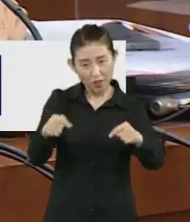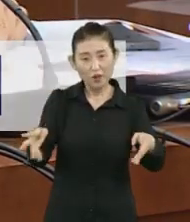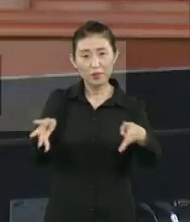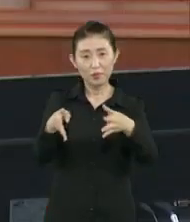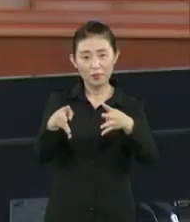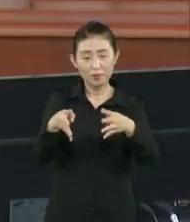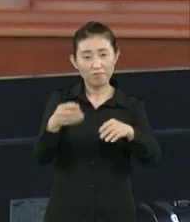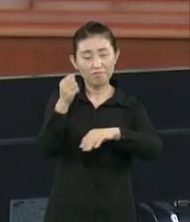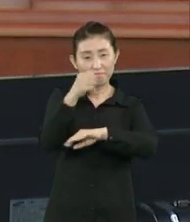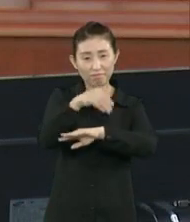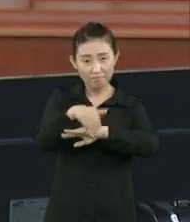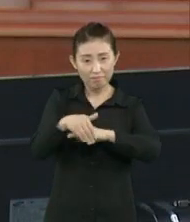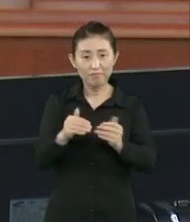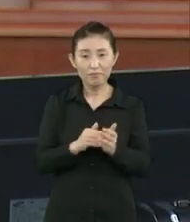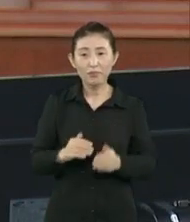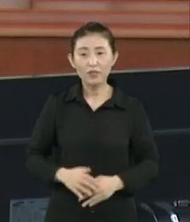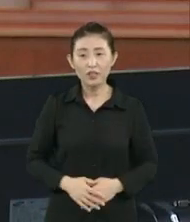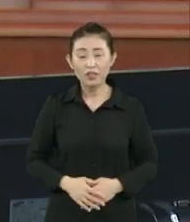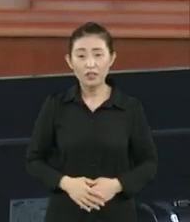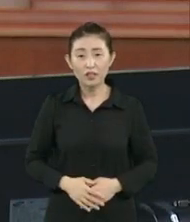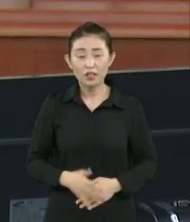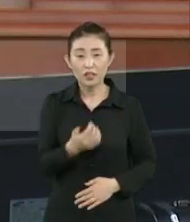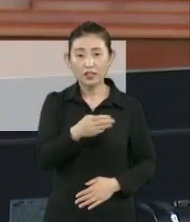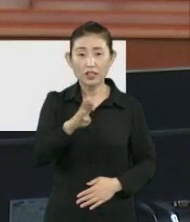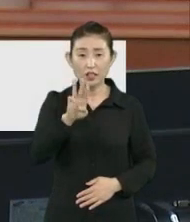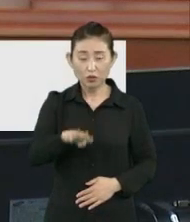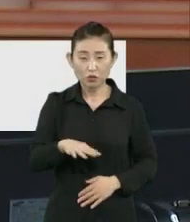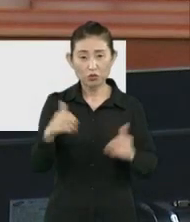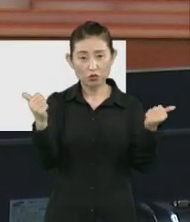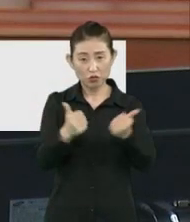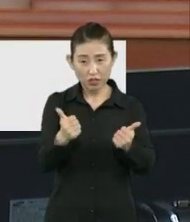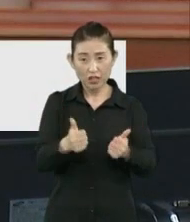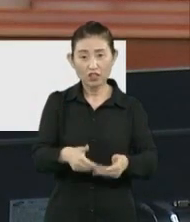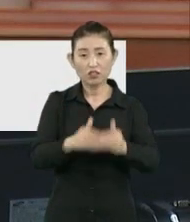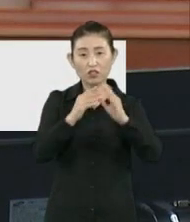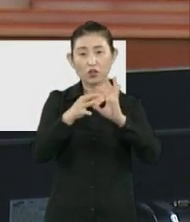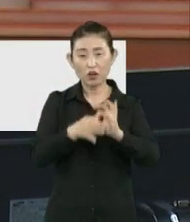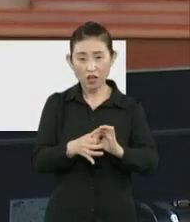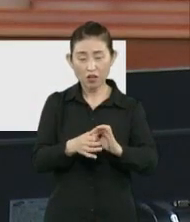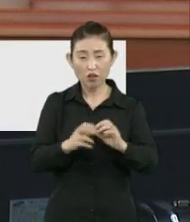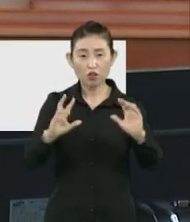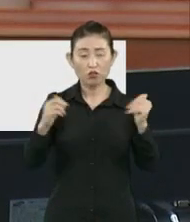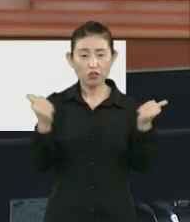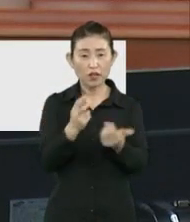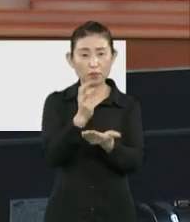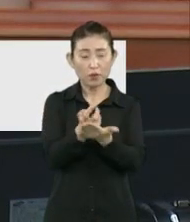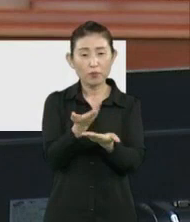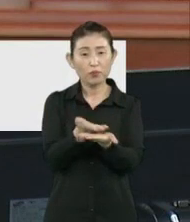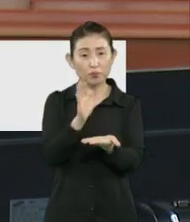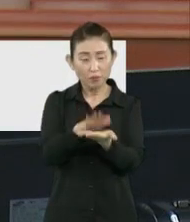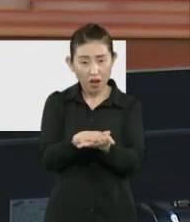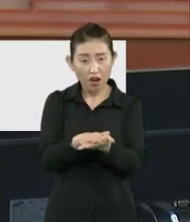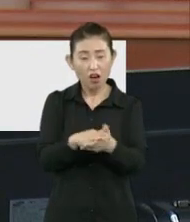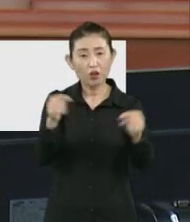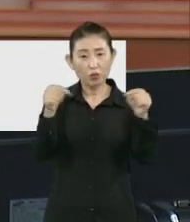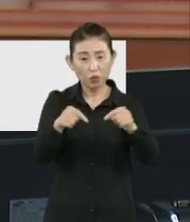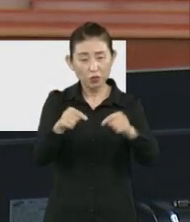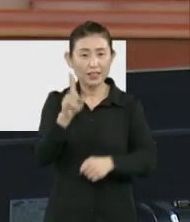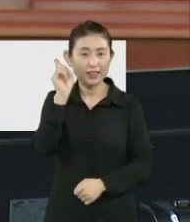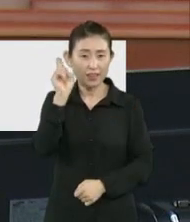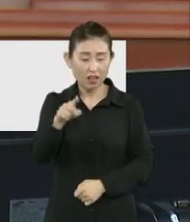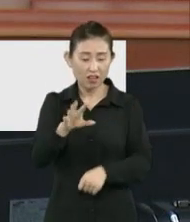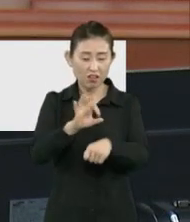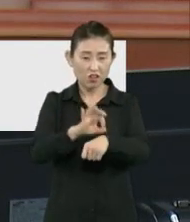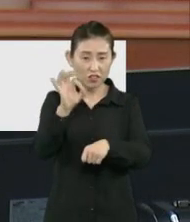겁니다 최종 의사당 분원 설치에 관한 국회법 개정안 이 논의를 위해서 내일